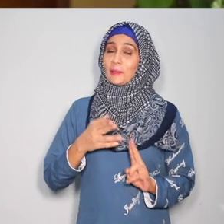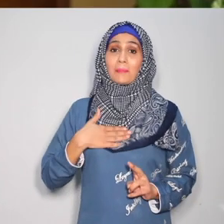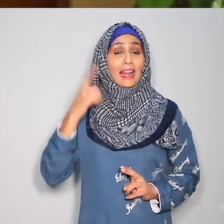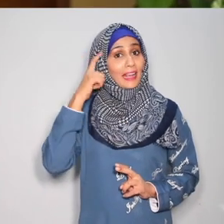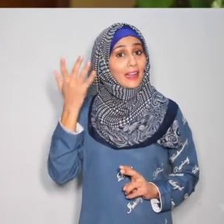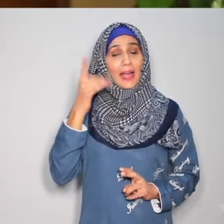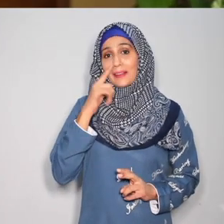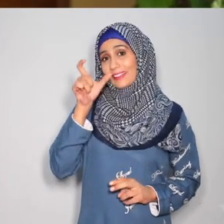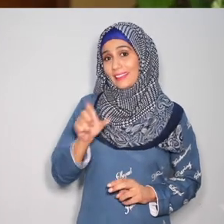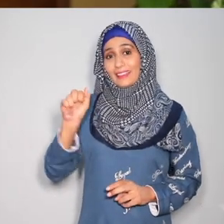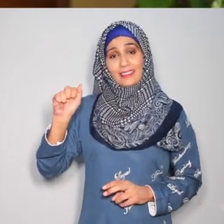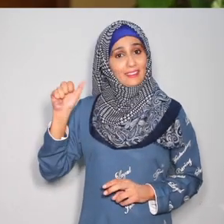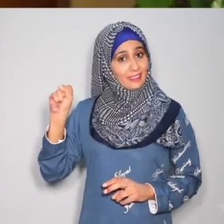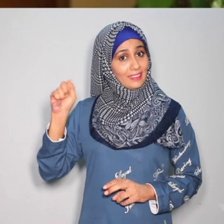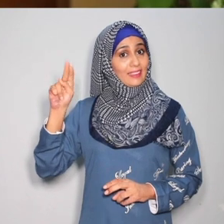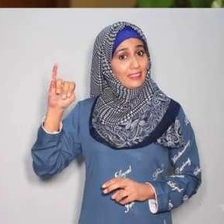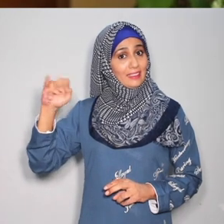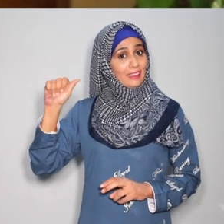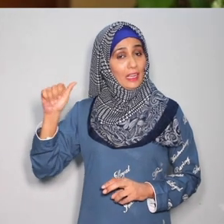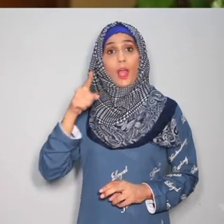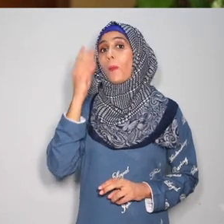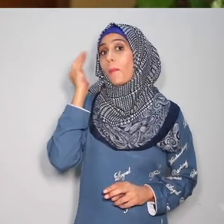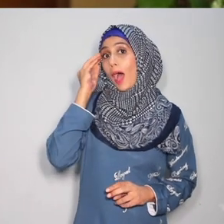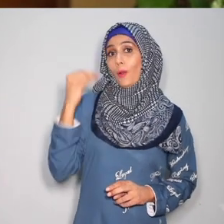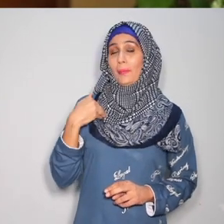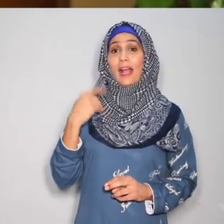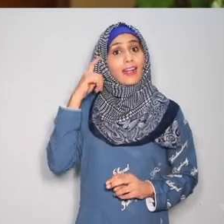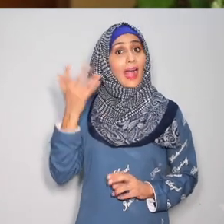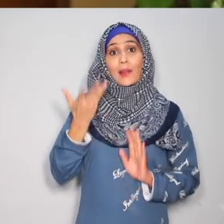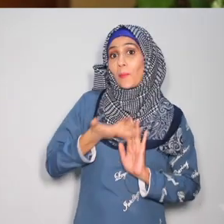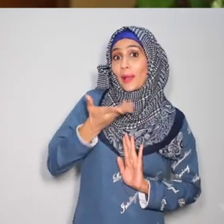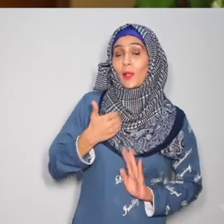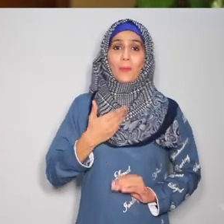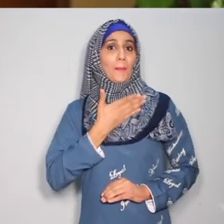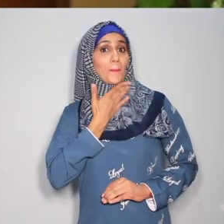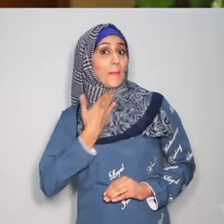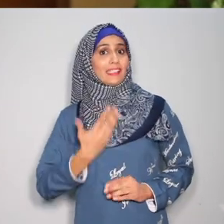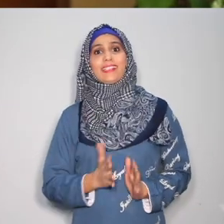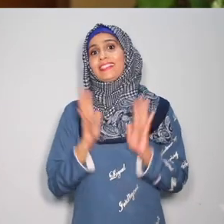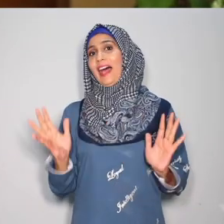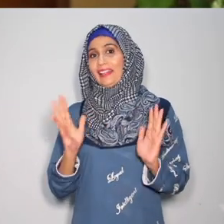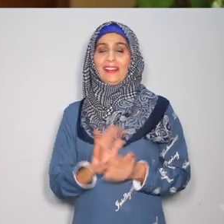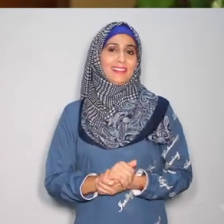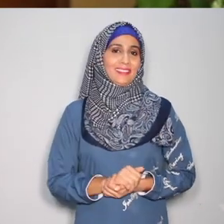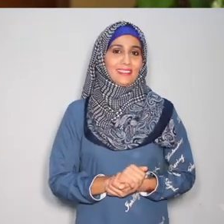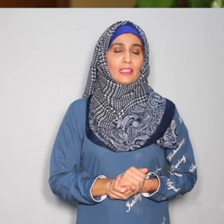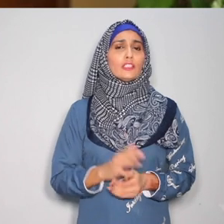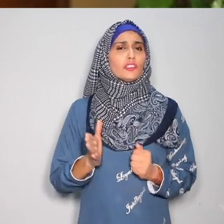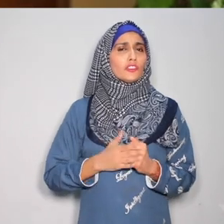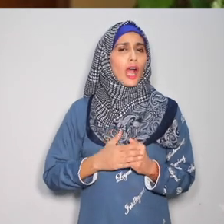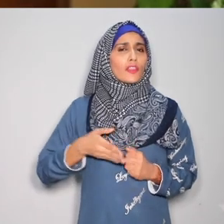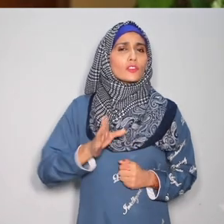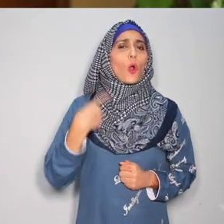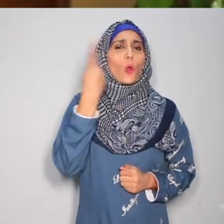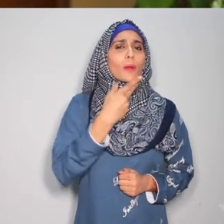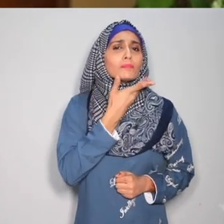अस्सलामुअलैकुम दोस्तों, मैं हूँ कहानी आंटी सानिया और आपको पता है मैं आपको कहानियाँ सुनाती हूँ वो जो मुझे पसंद होती हैं।